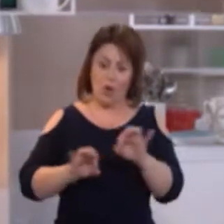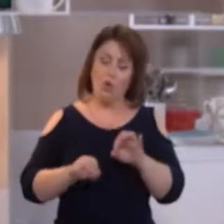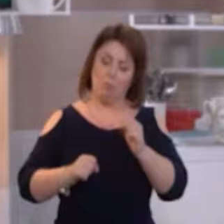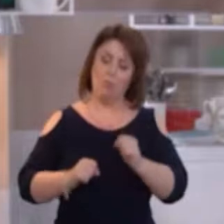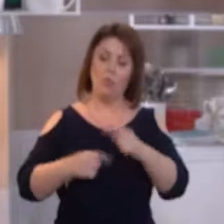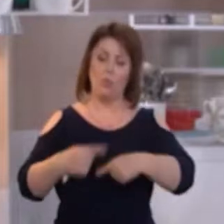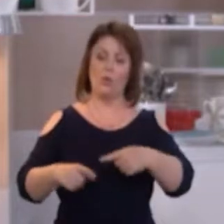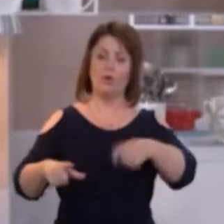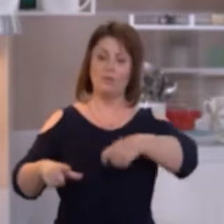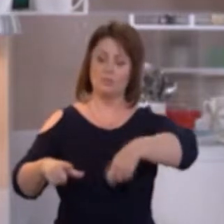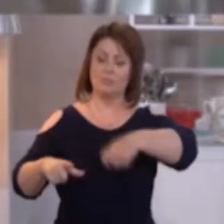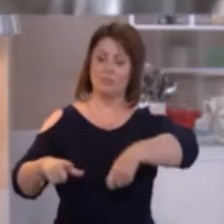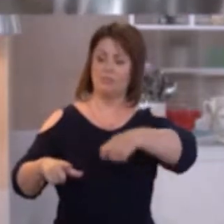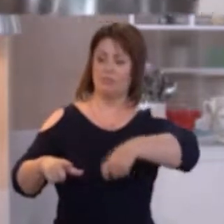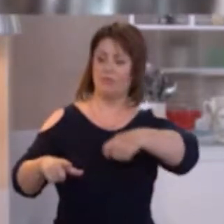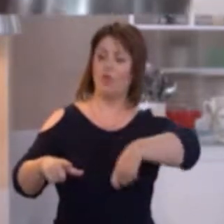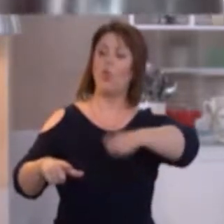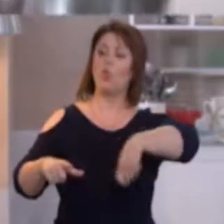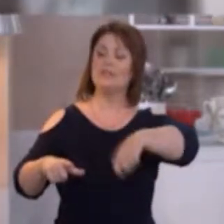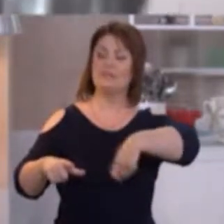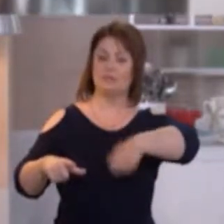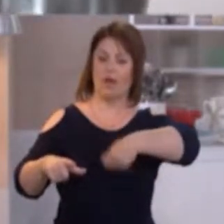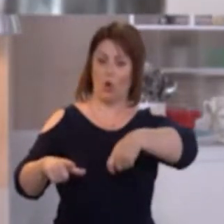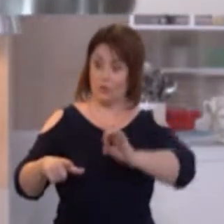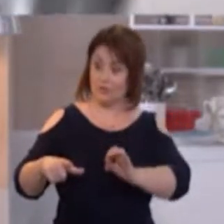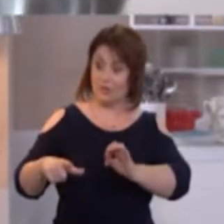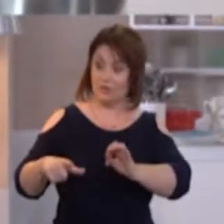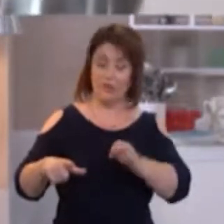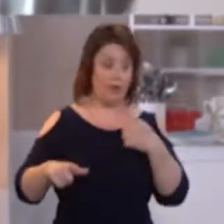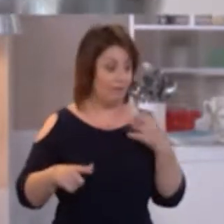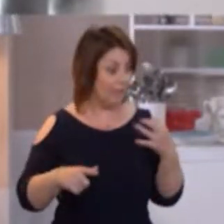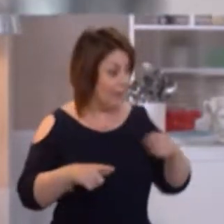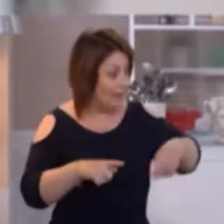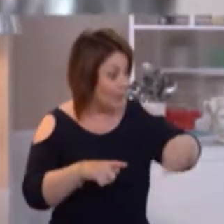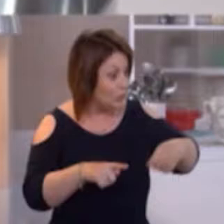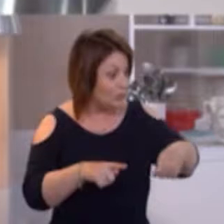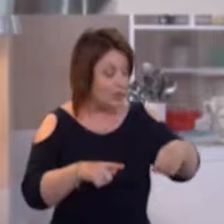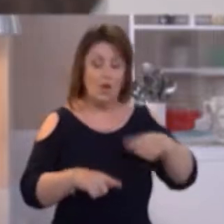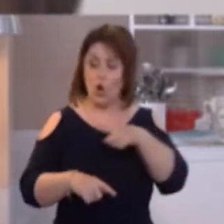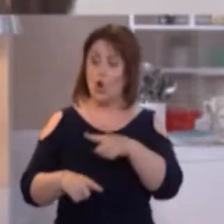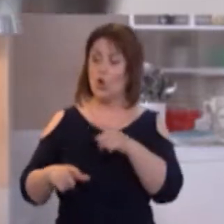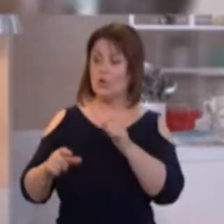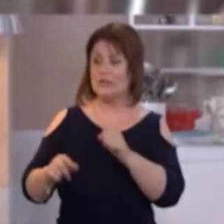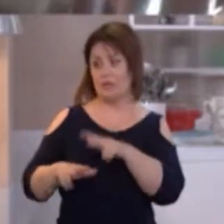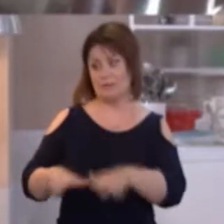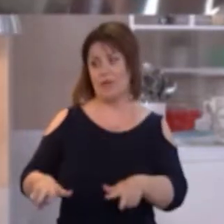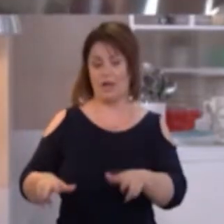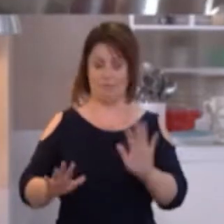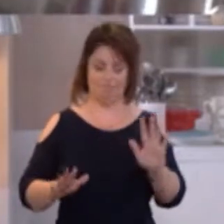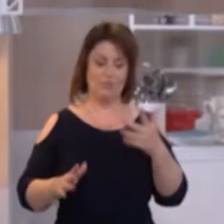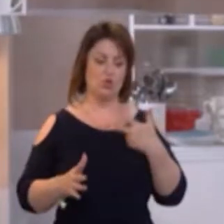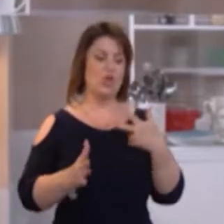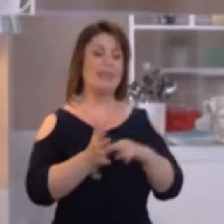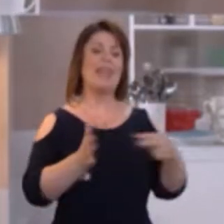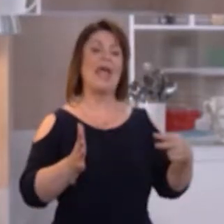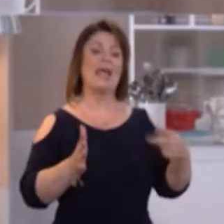nel frattempo... Vabbè, giro di frusta, così. Va bene così. Beh, così ti stanchi però. E come devo fare? Allora, c'è una tecnica per